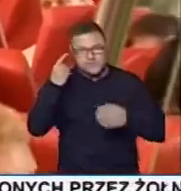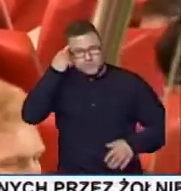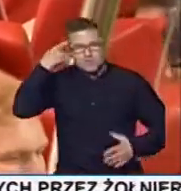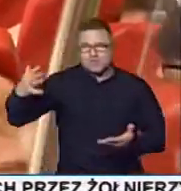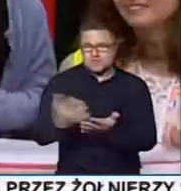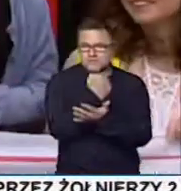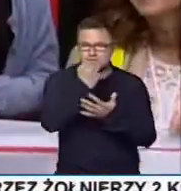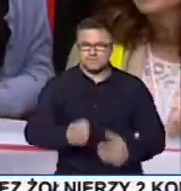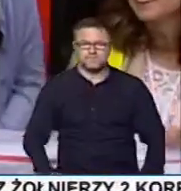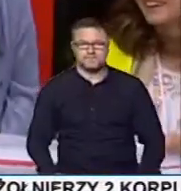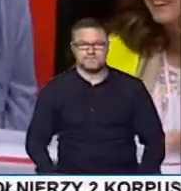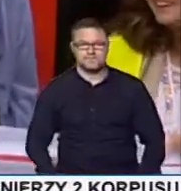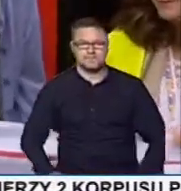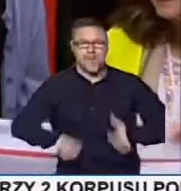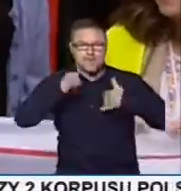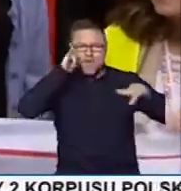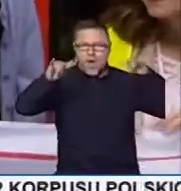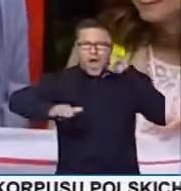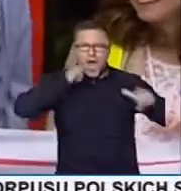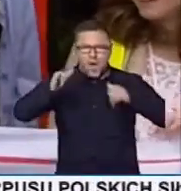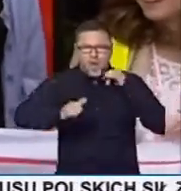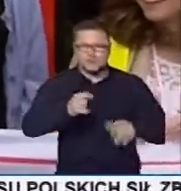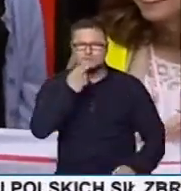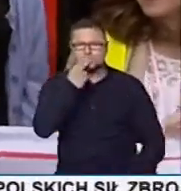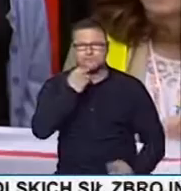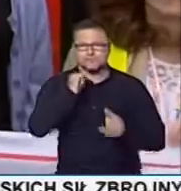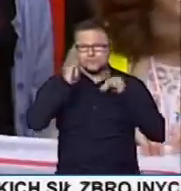wspomnienia. Żeby był hałas.